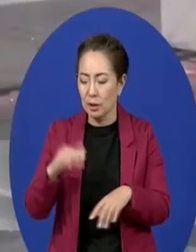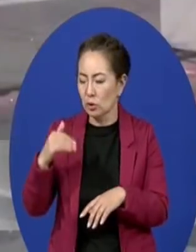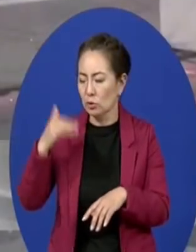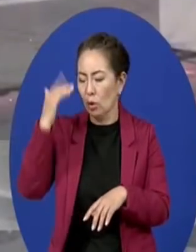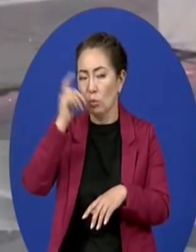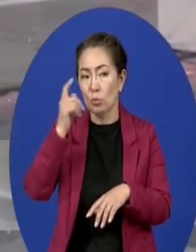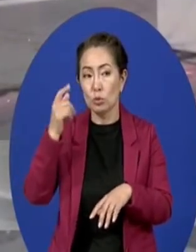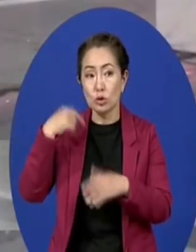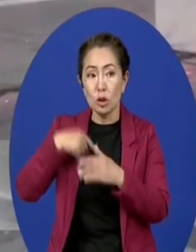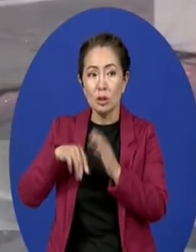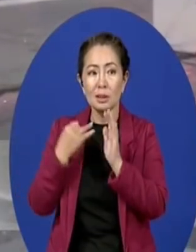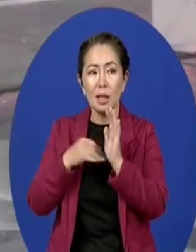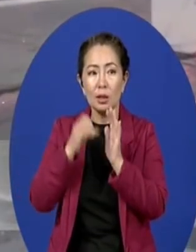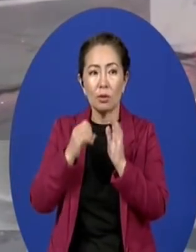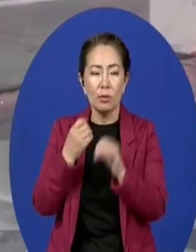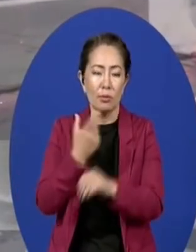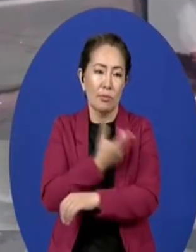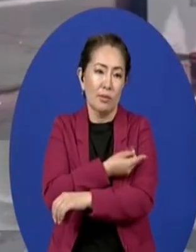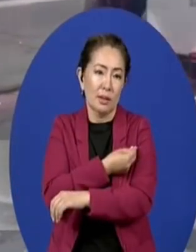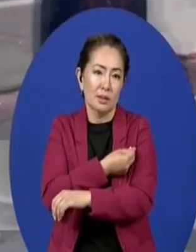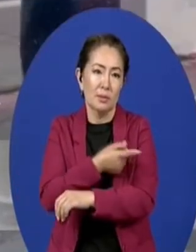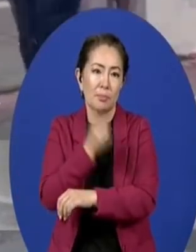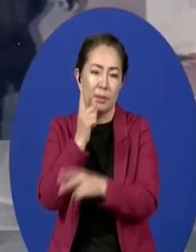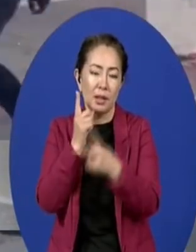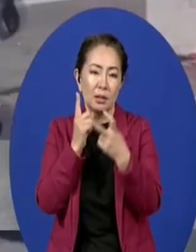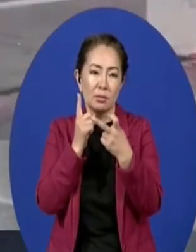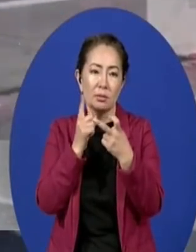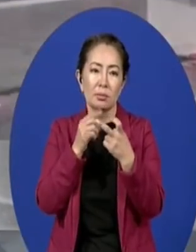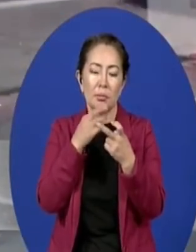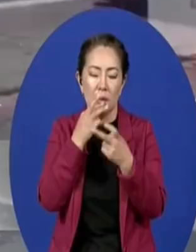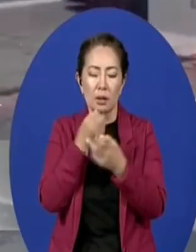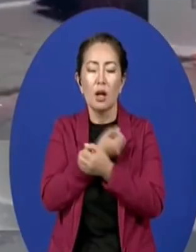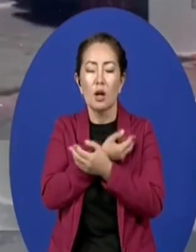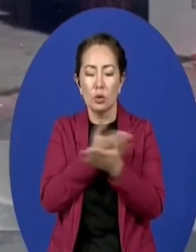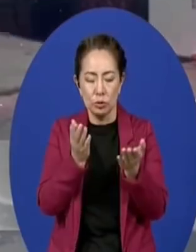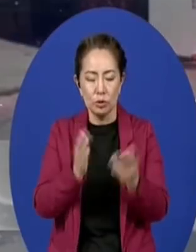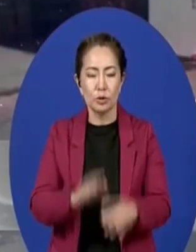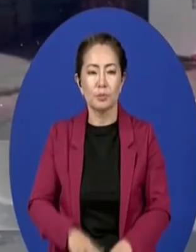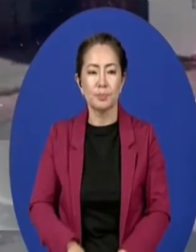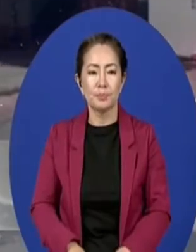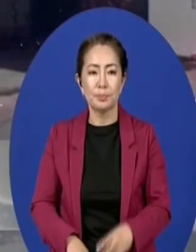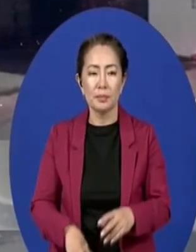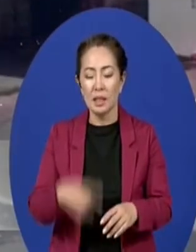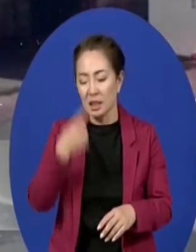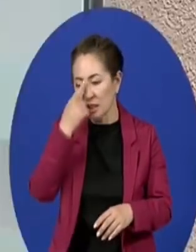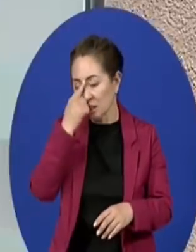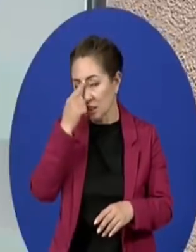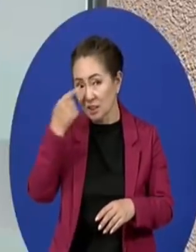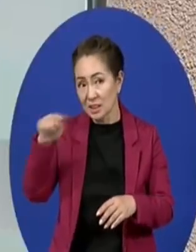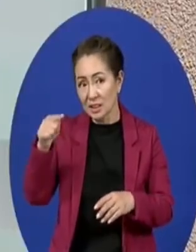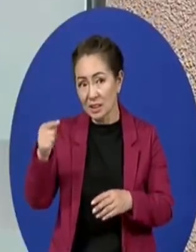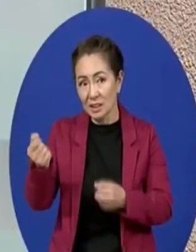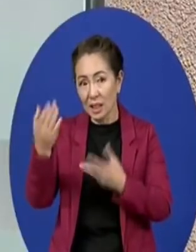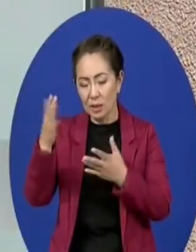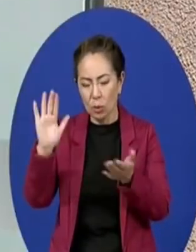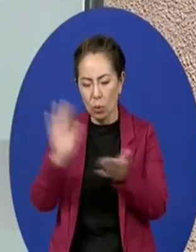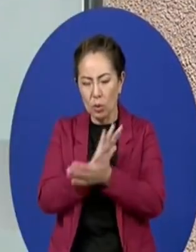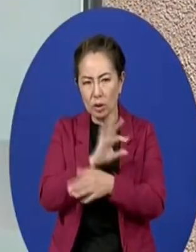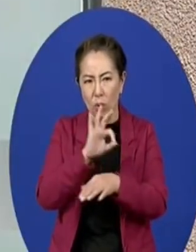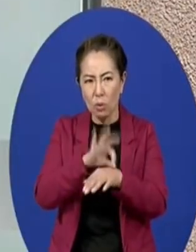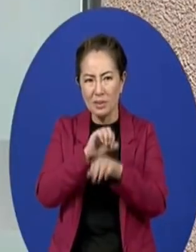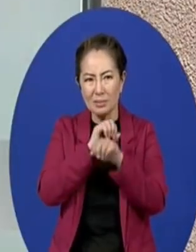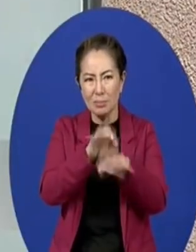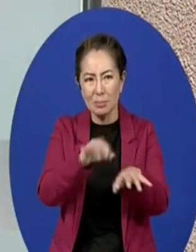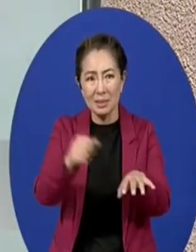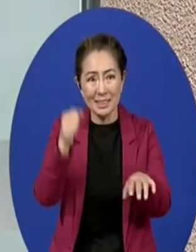хүрэхсдийнхээ 70% нь вакцины эхний тунгаа хийлгэсэн мэдээг дуулгалаа. Энэтхгээс гаралтай илүү хурдан